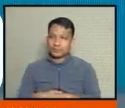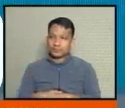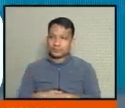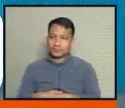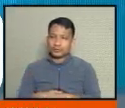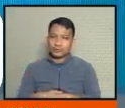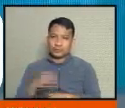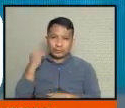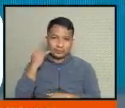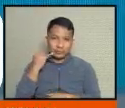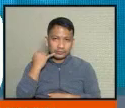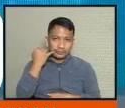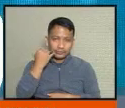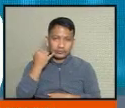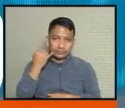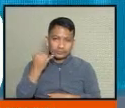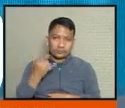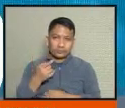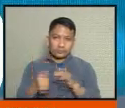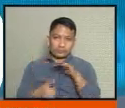Jube, magpakita ka naman sa pamilya mo.